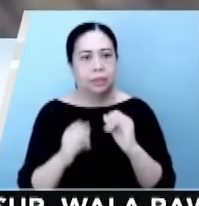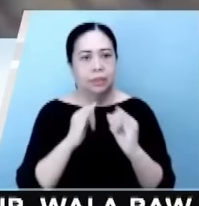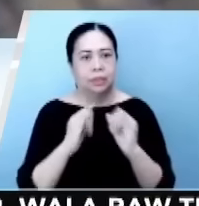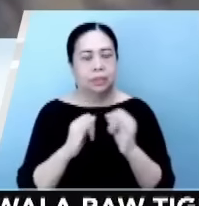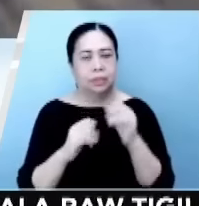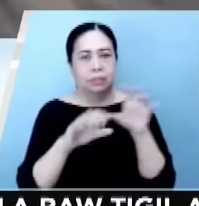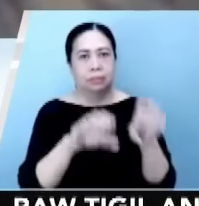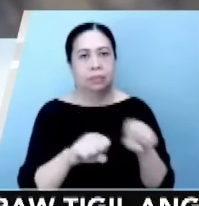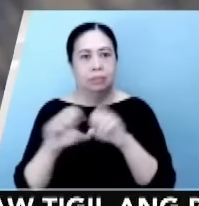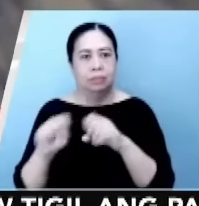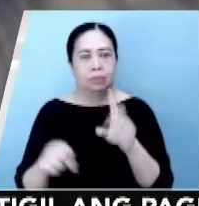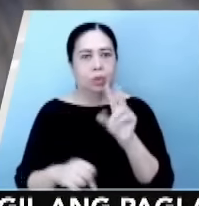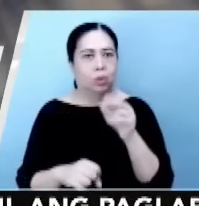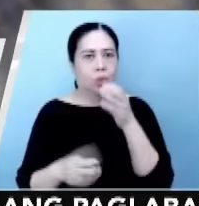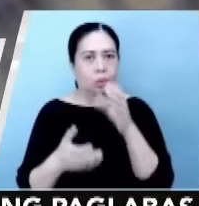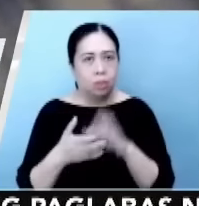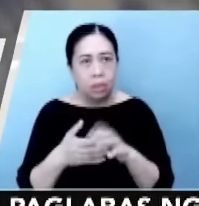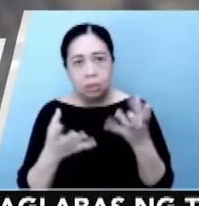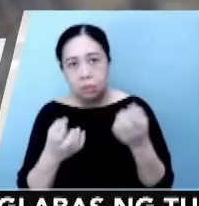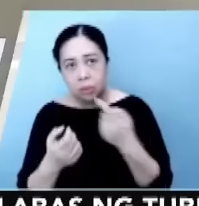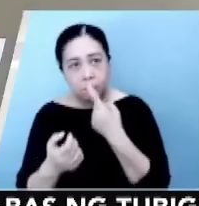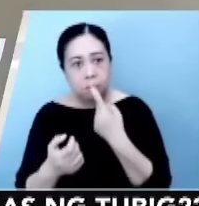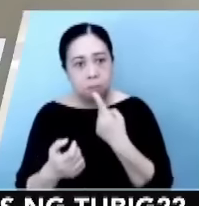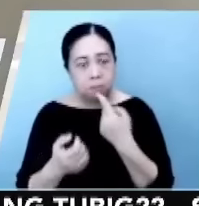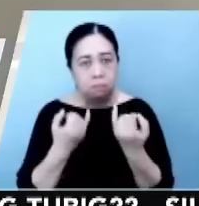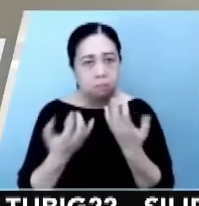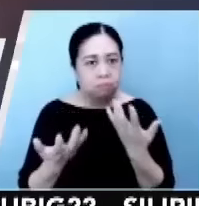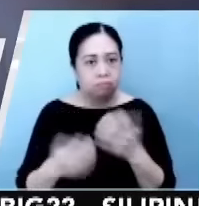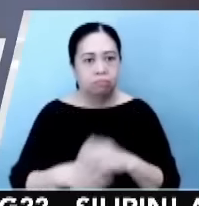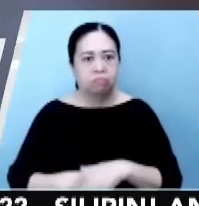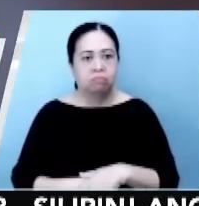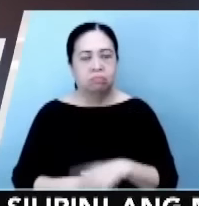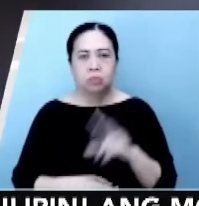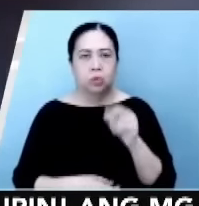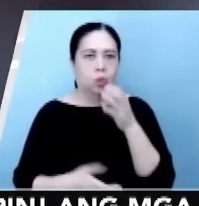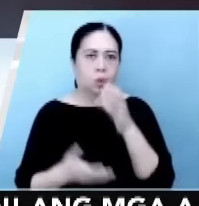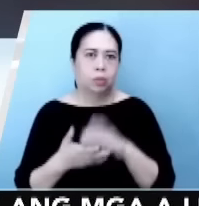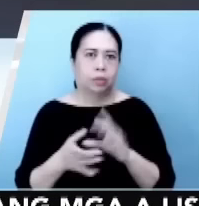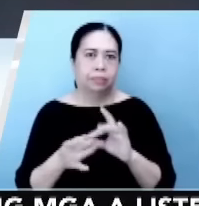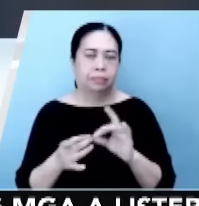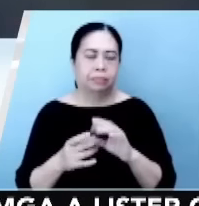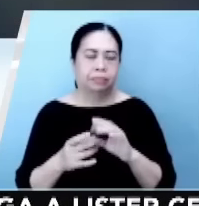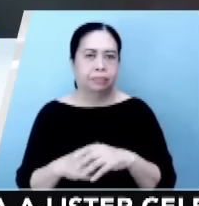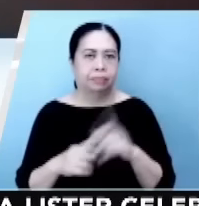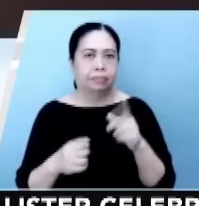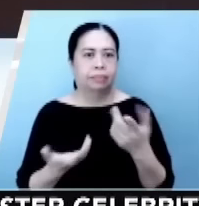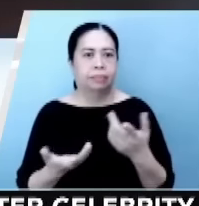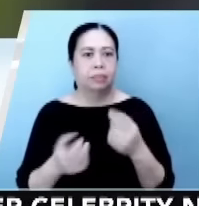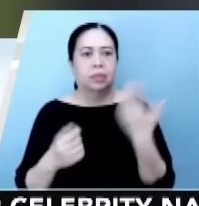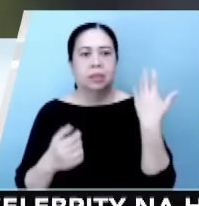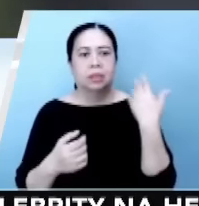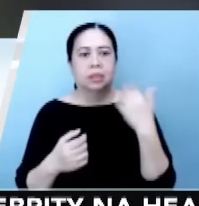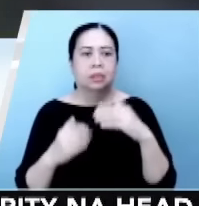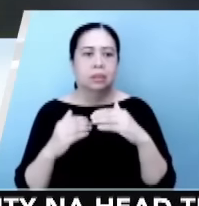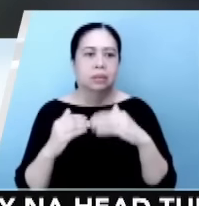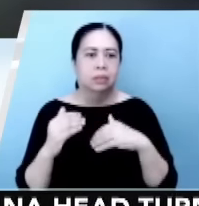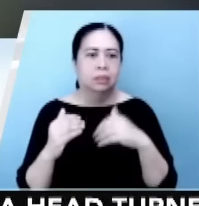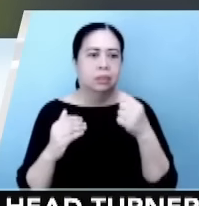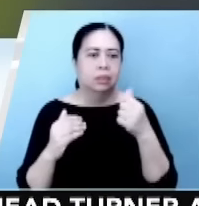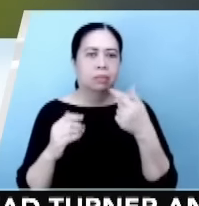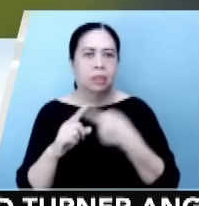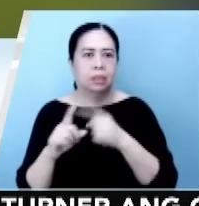No comment o meron kayong gustong sabihin? No comment po. No comment po. Nasintensyahan ng makulong nang hindi bababa sa 10 buwan ng suspect